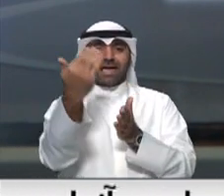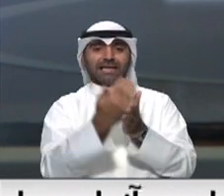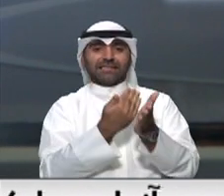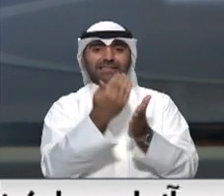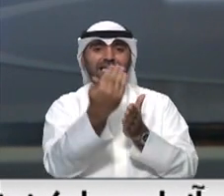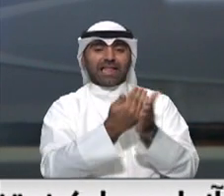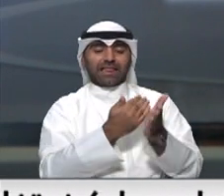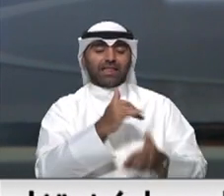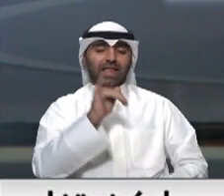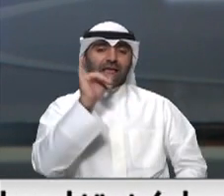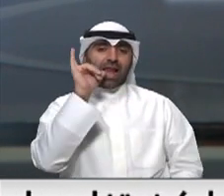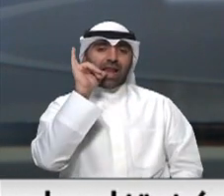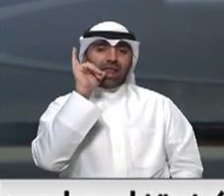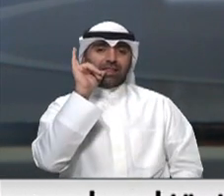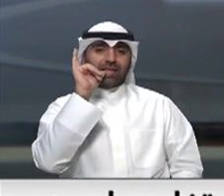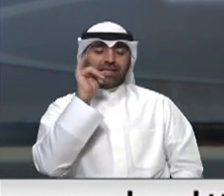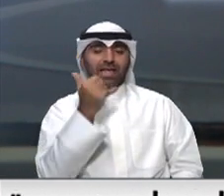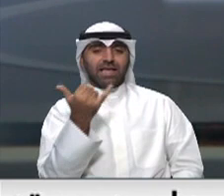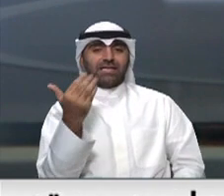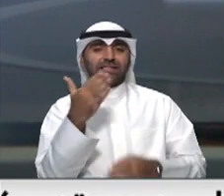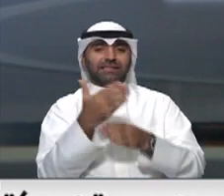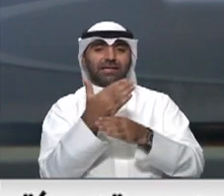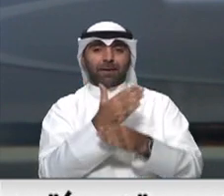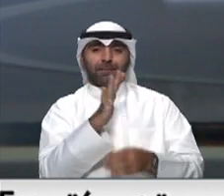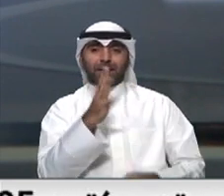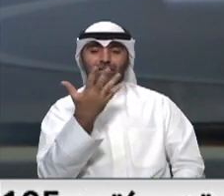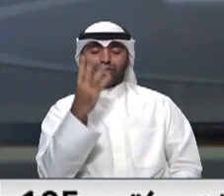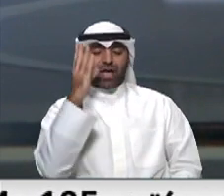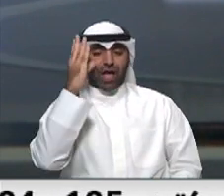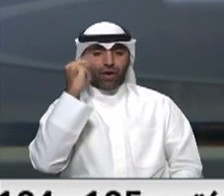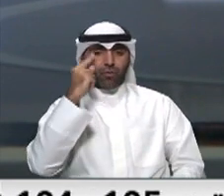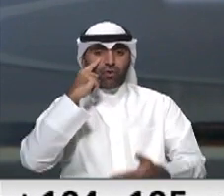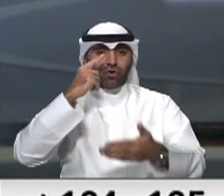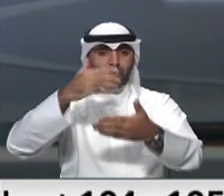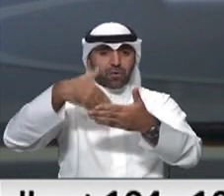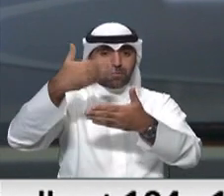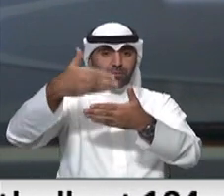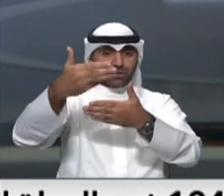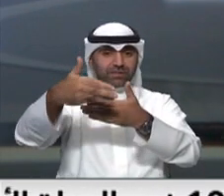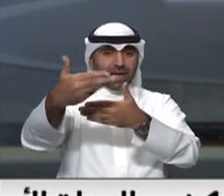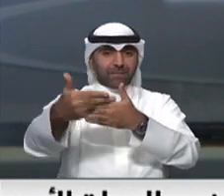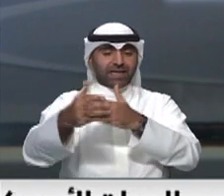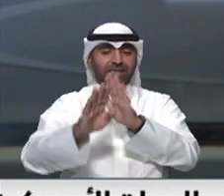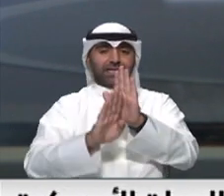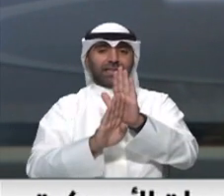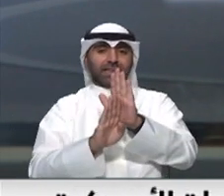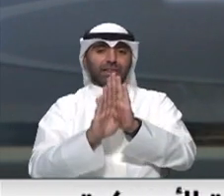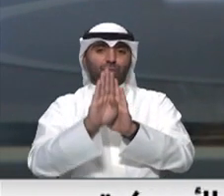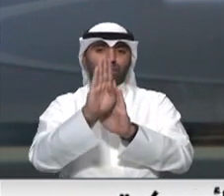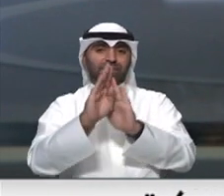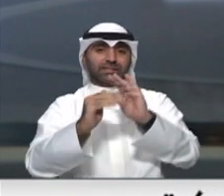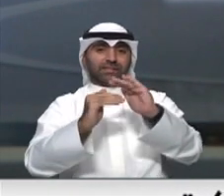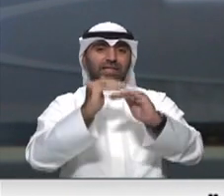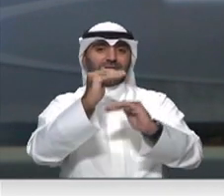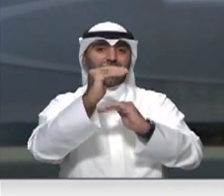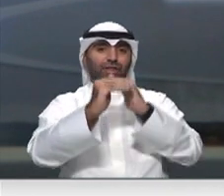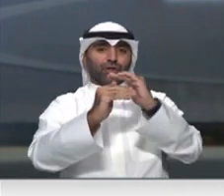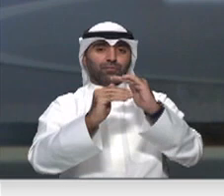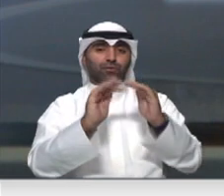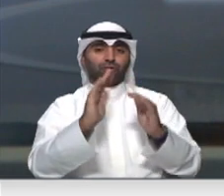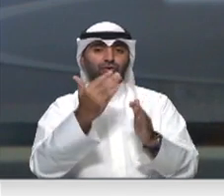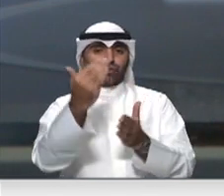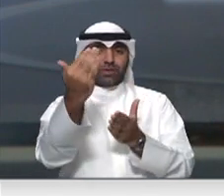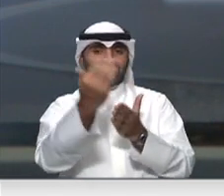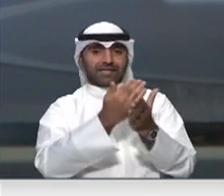ورؤيته مستحدثه وذلك في العاصمه البريطانيه لندن هذا وقد حمل الامين العام لجامعه الدول العربيه